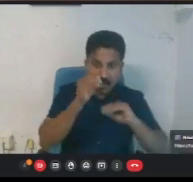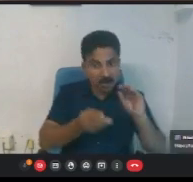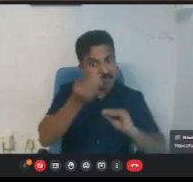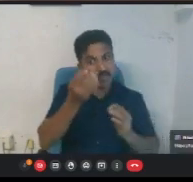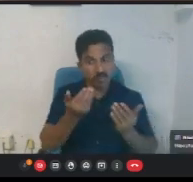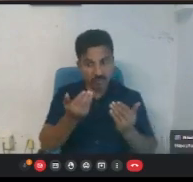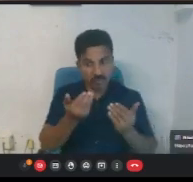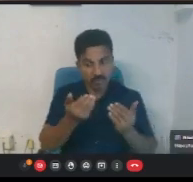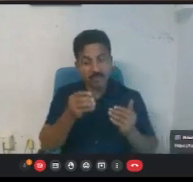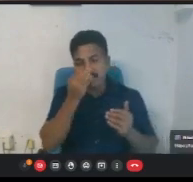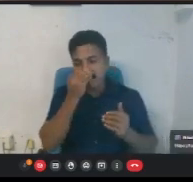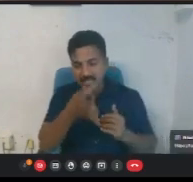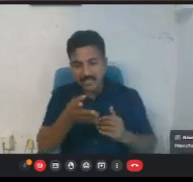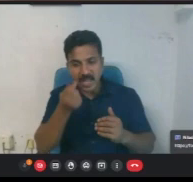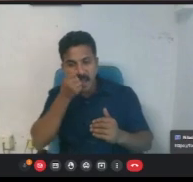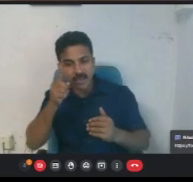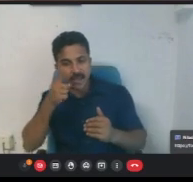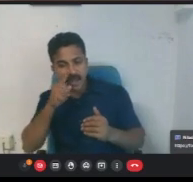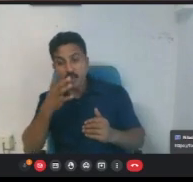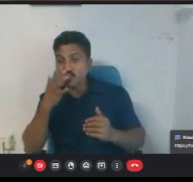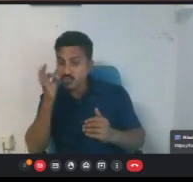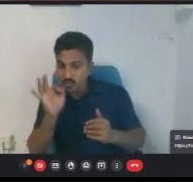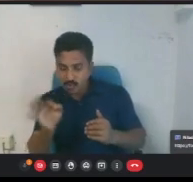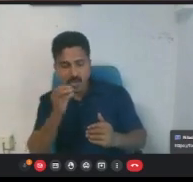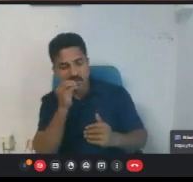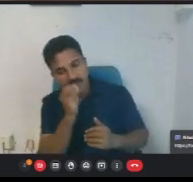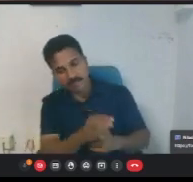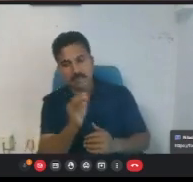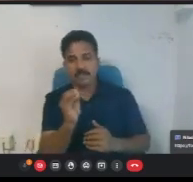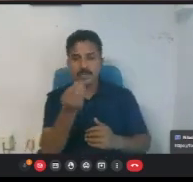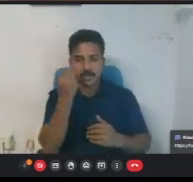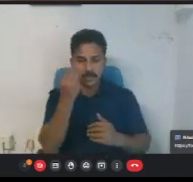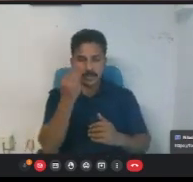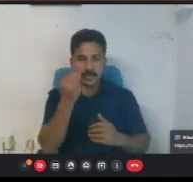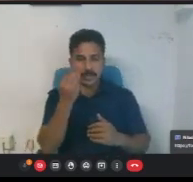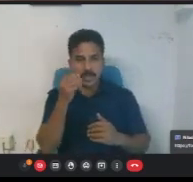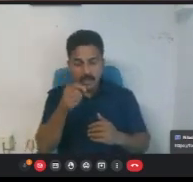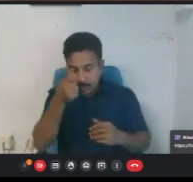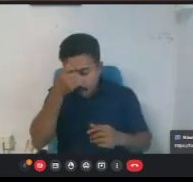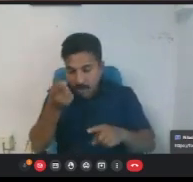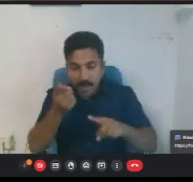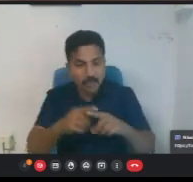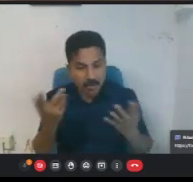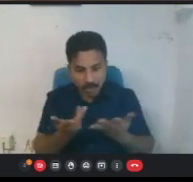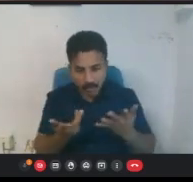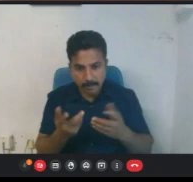നല്ലതാണ് ശരിയായിട്ടുള്ള ഇൻഫർമേഷൻ നിങ്ങൾക്ക് നൽകാൻ കഴിയുന്നത്. അപ്പൊ എന്താണോ കൃത്യമായിട്ട്, ഇപ്പം എന്തുകൊണ്ട് കുട്ടിക്ക്